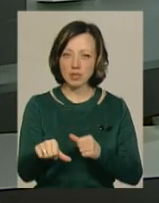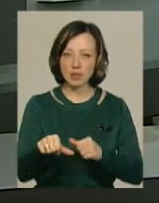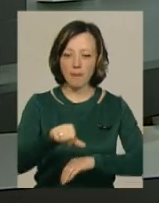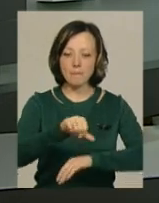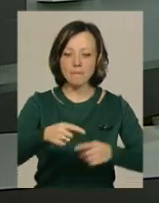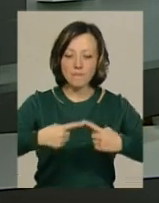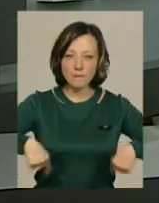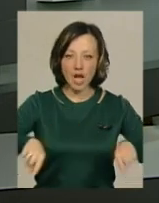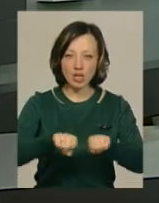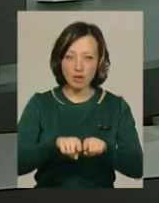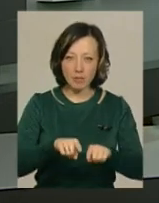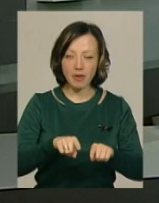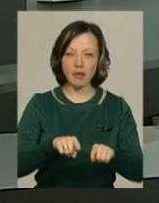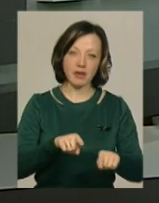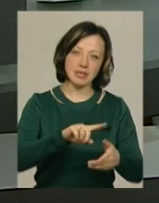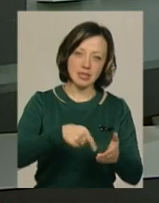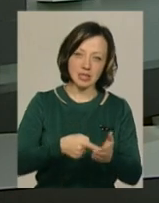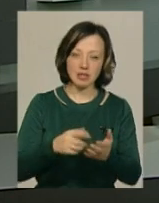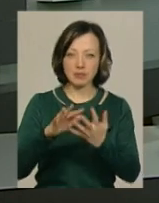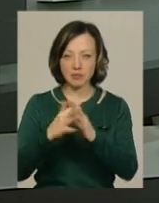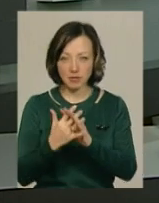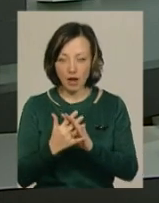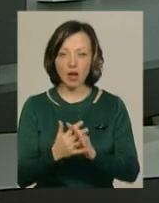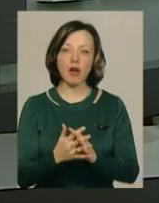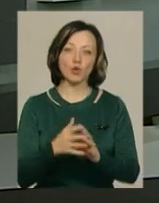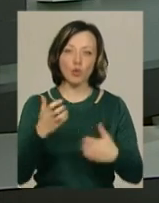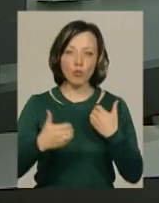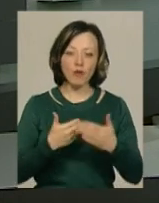пунктів громад турбує їхніх жителів від початку створення ОТГ.